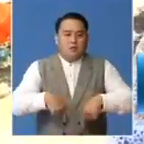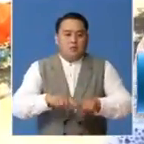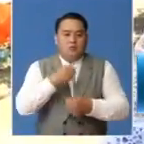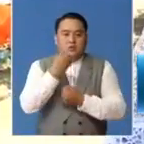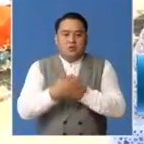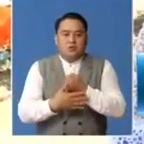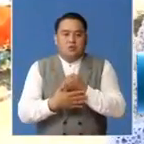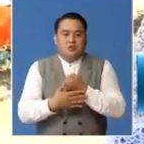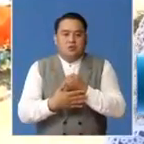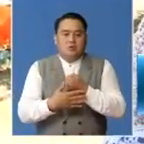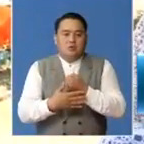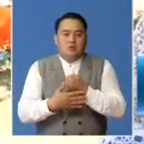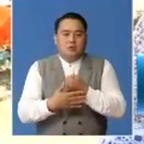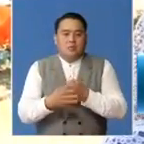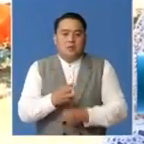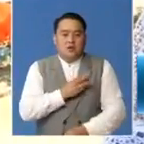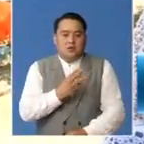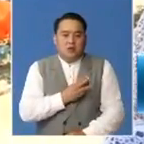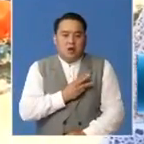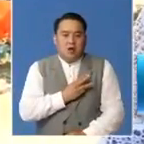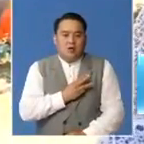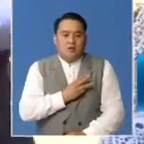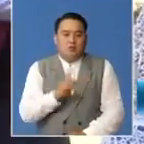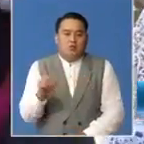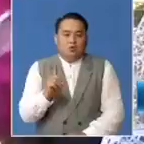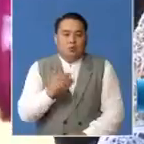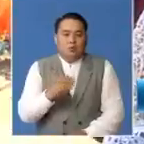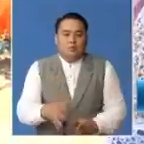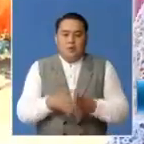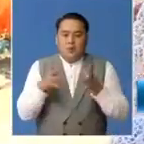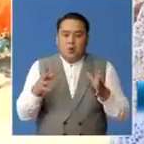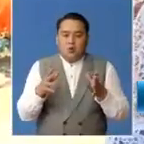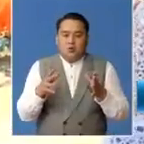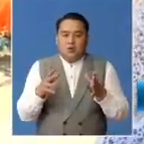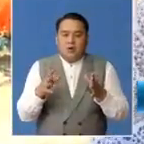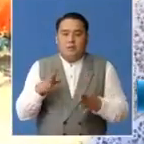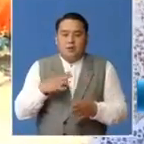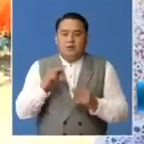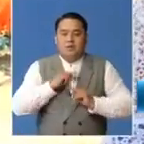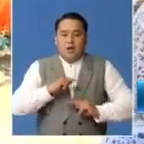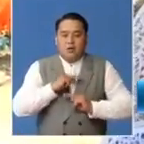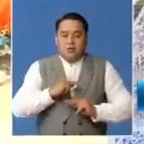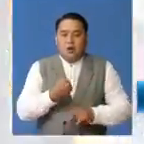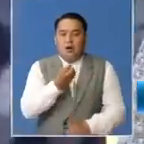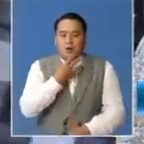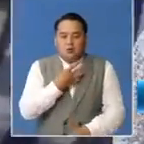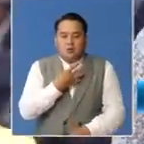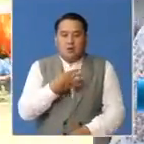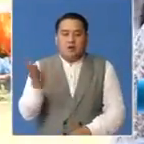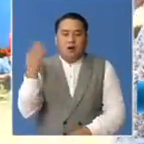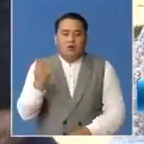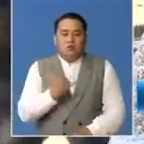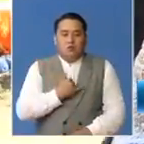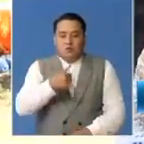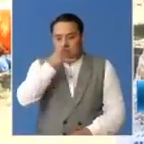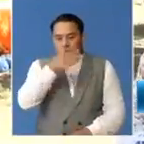центру. Пожелала бы, чтобы побольше были сотрудники такие хорошие. Раньше у меня ребенок